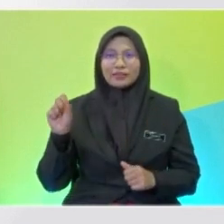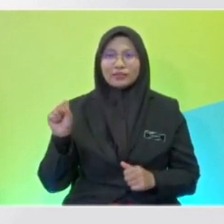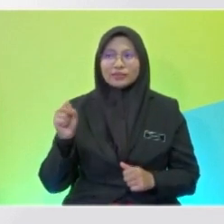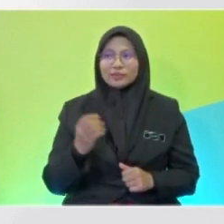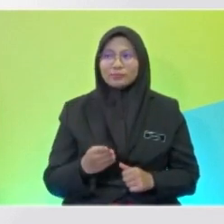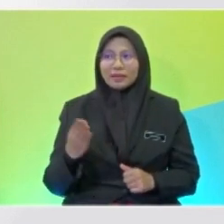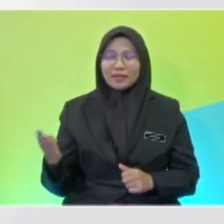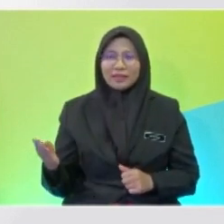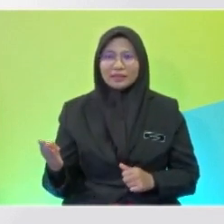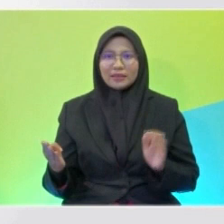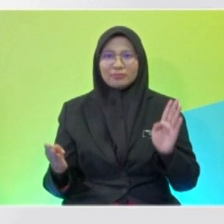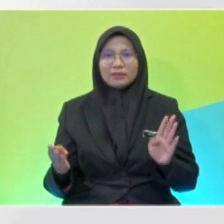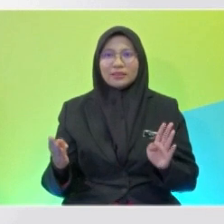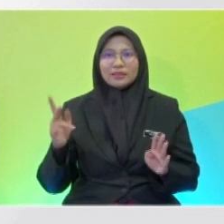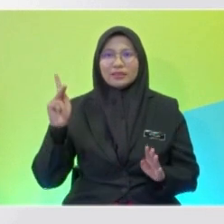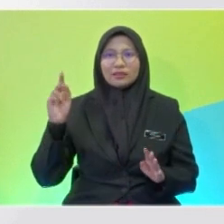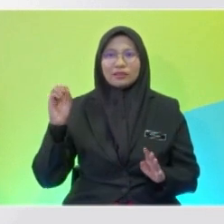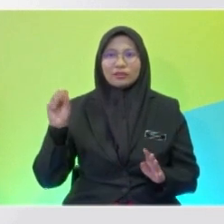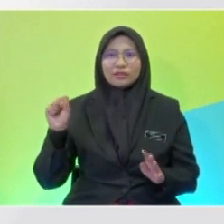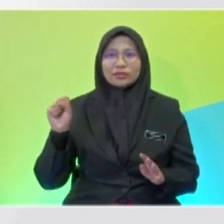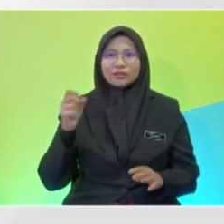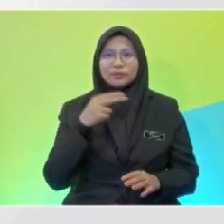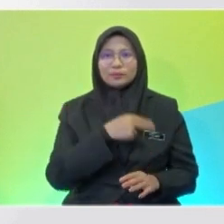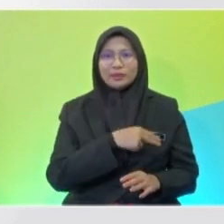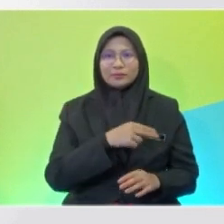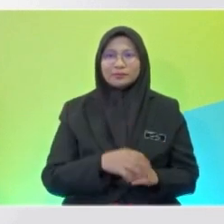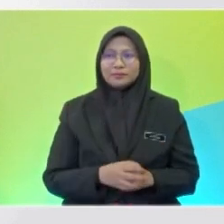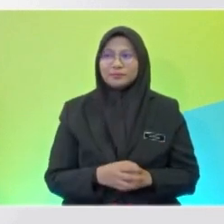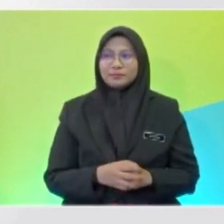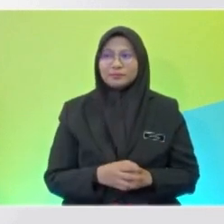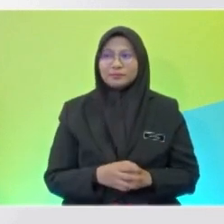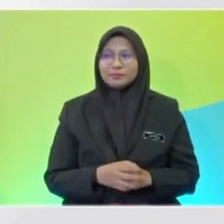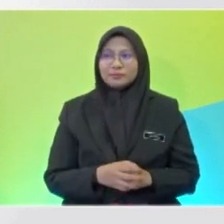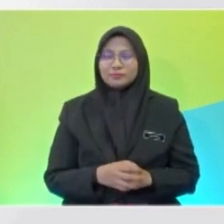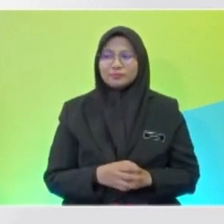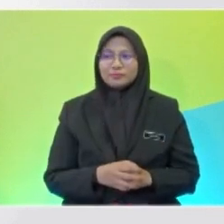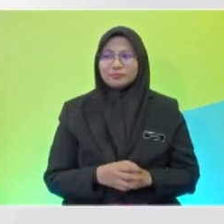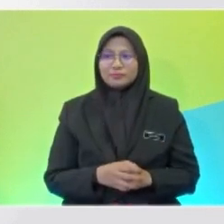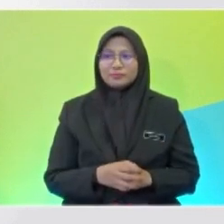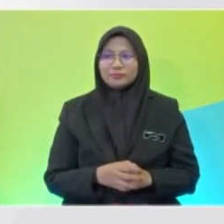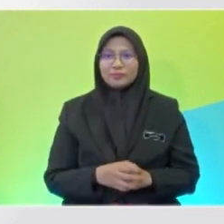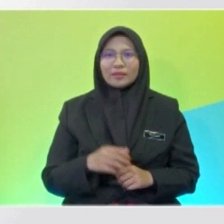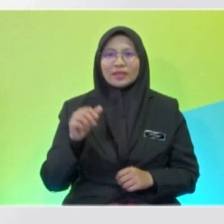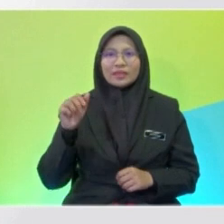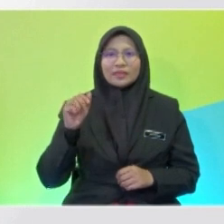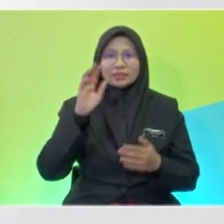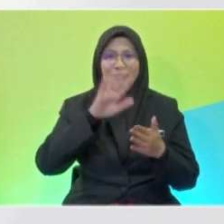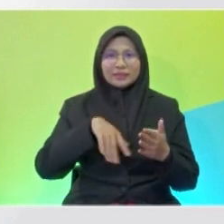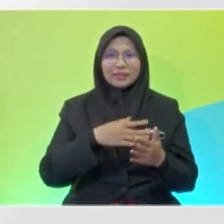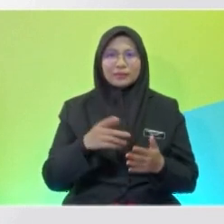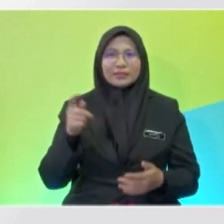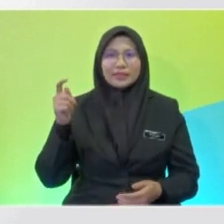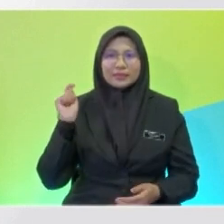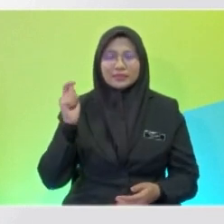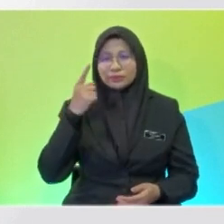upah ya jadi jadwal tersebut jadwal yang telah dipaparkan tadi ialah jadwal Seorang warga emas jadi kita lihat